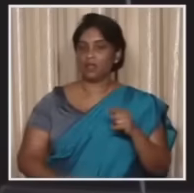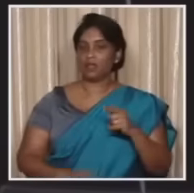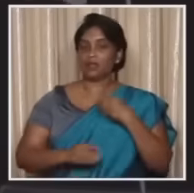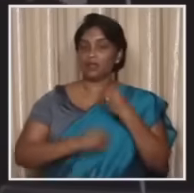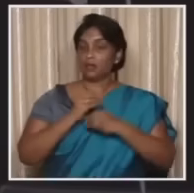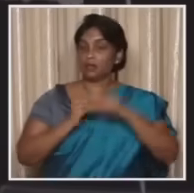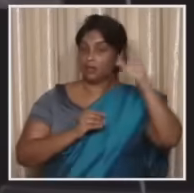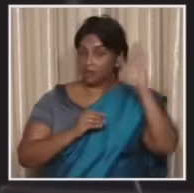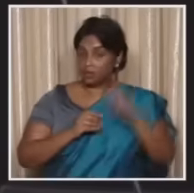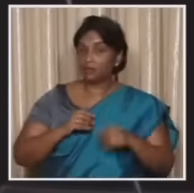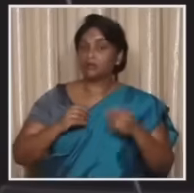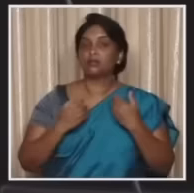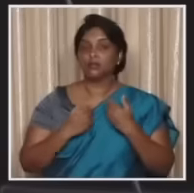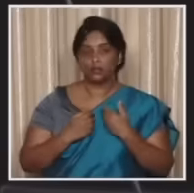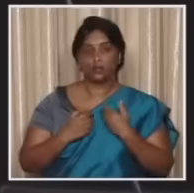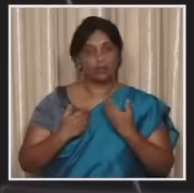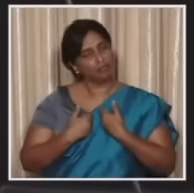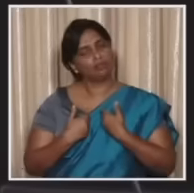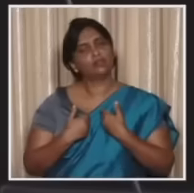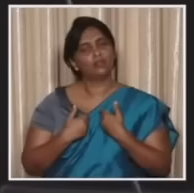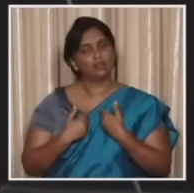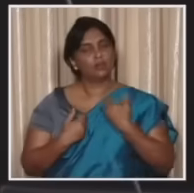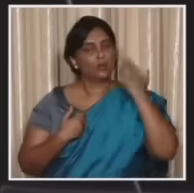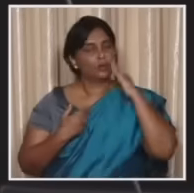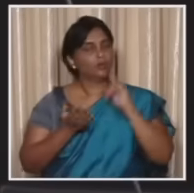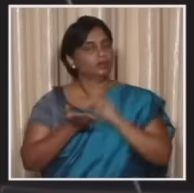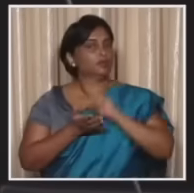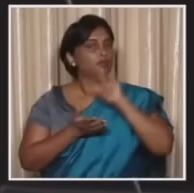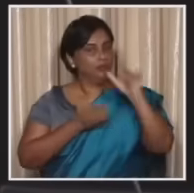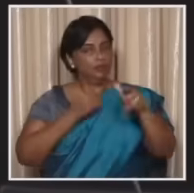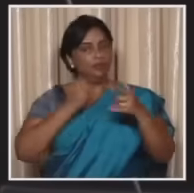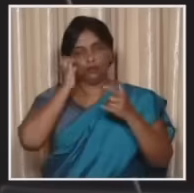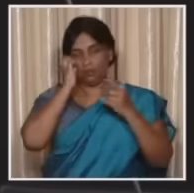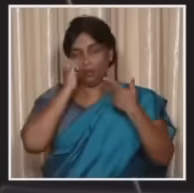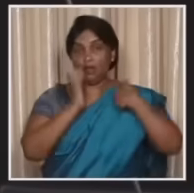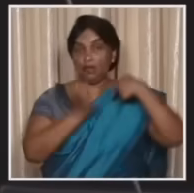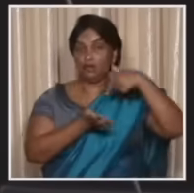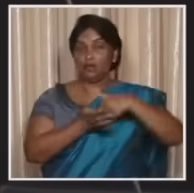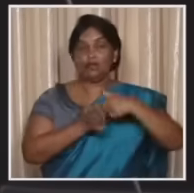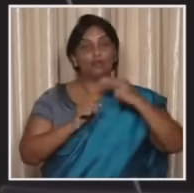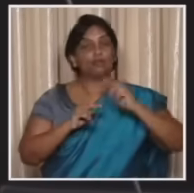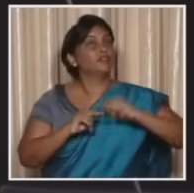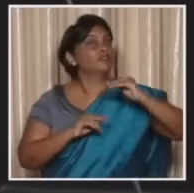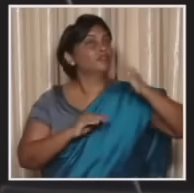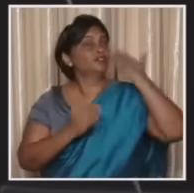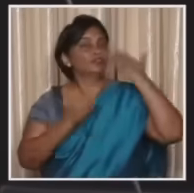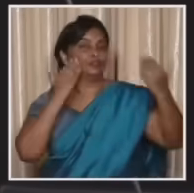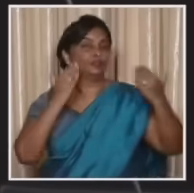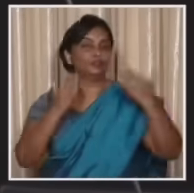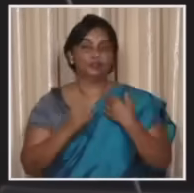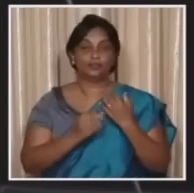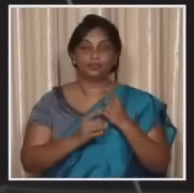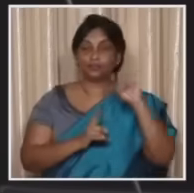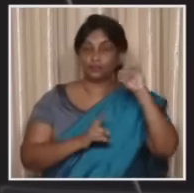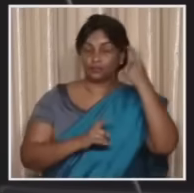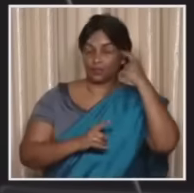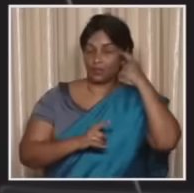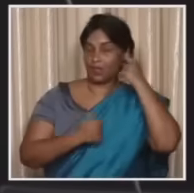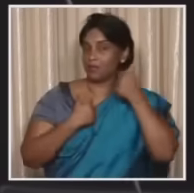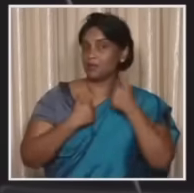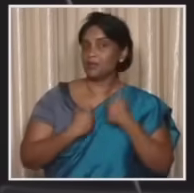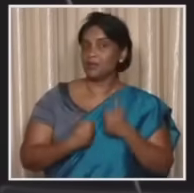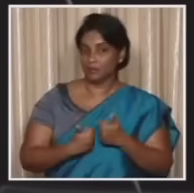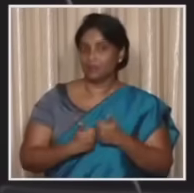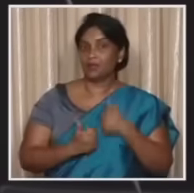ආයෝජකයෙක් ආවමත් අපි වුණත් පිටරටකට ගියාම අගනගරයේ තියෙන බිල්ඩින් දිහා බලලා තමයි ඉස්සෙල්ලම ෆස්ට් ඉම්ප්‍රෙෂන් එක